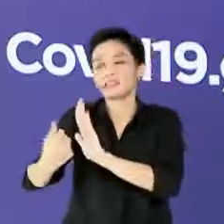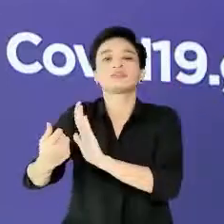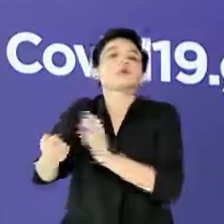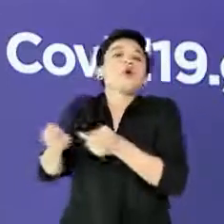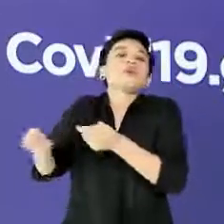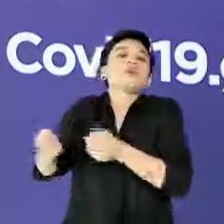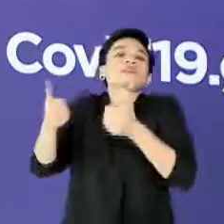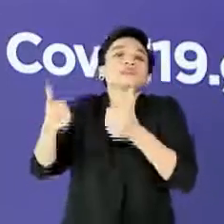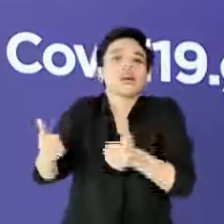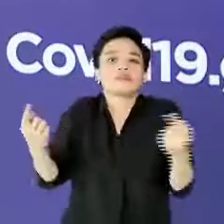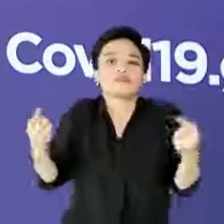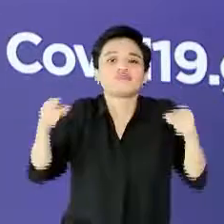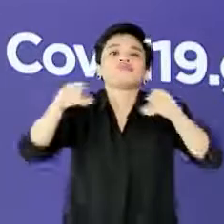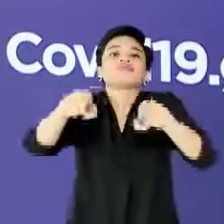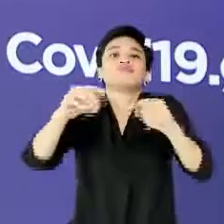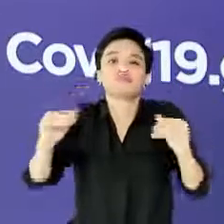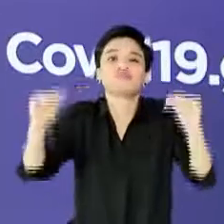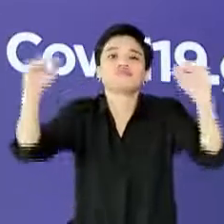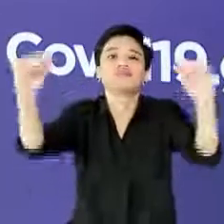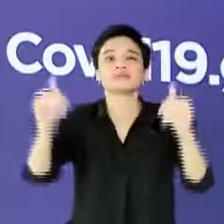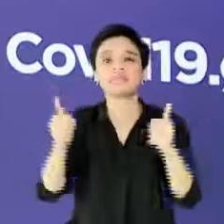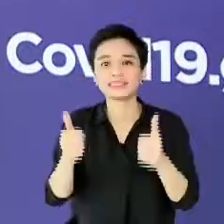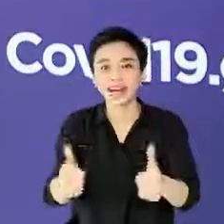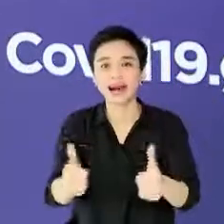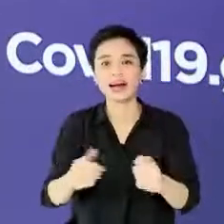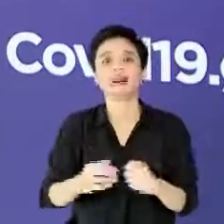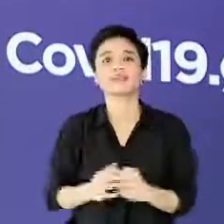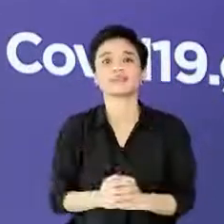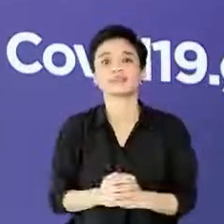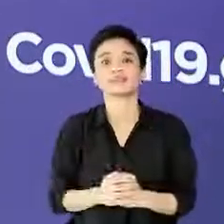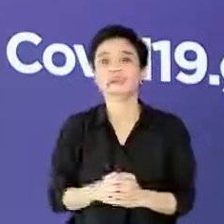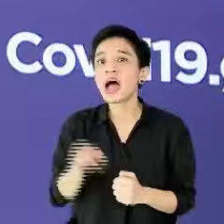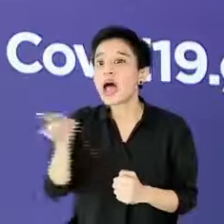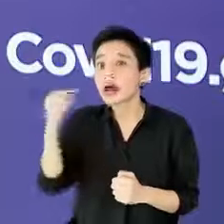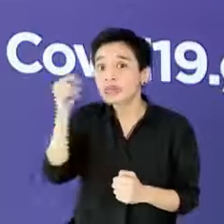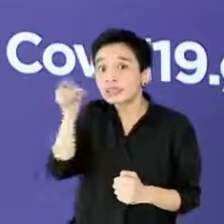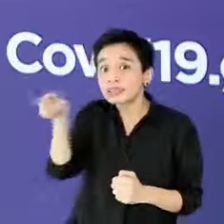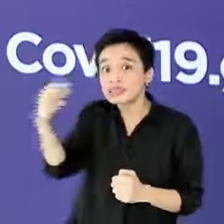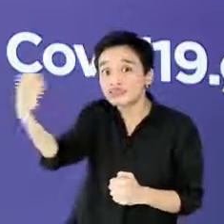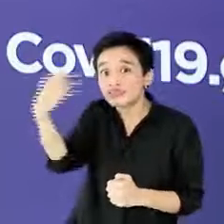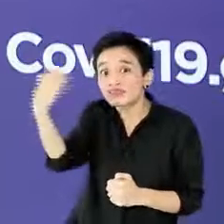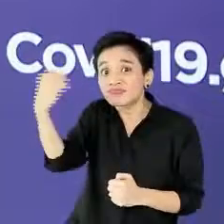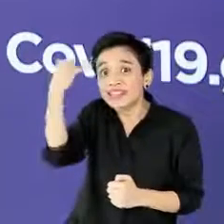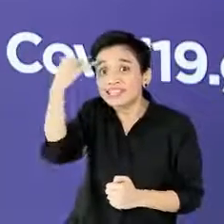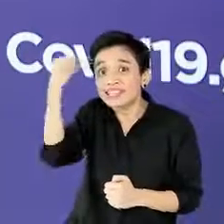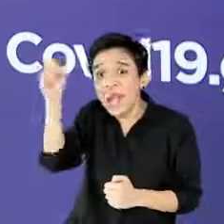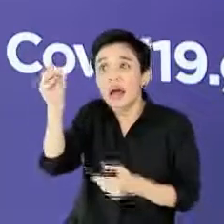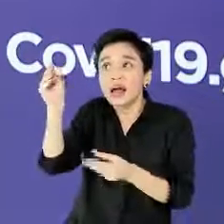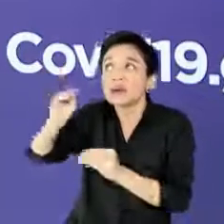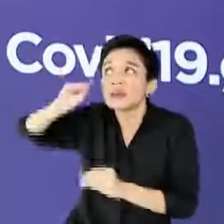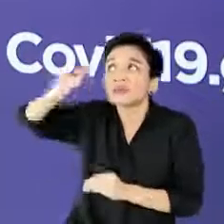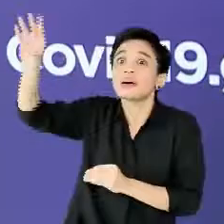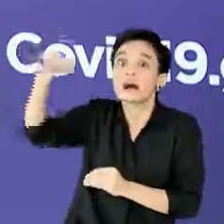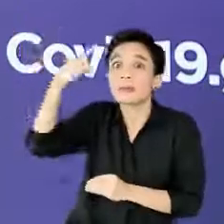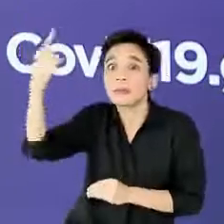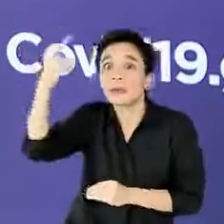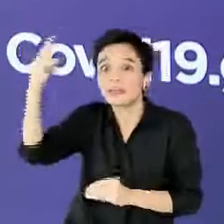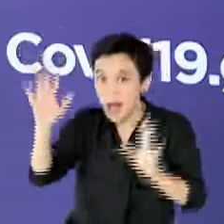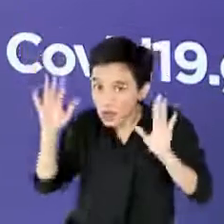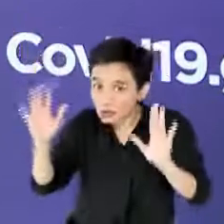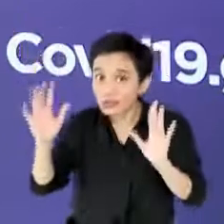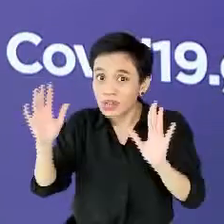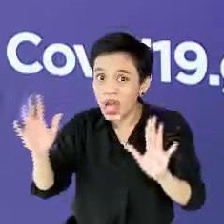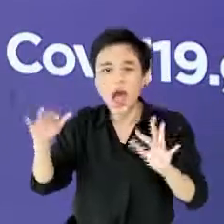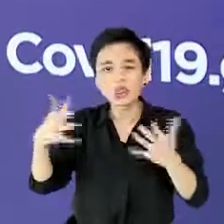pengendalian juga masih bisa tetap kita lakukan itu ini sudah pernah disampaikan ke pemerintah atau sudah dalam tahap perbincangan atau kendalanya apa